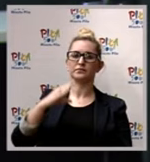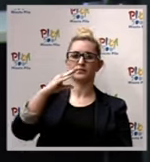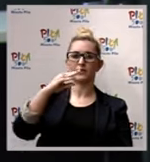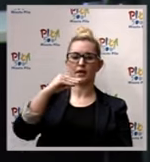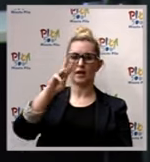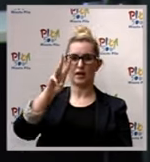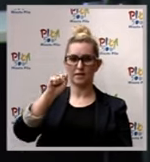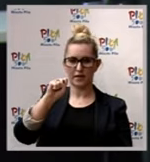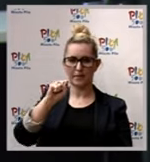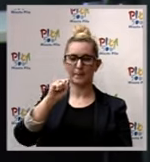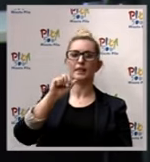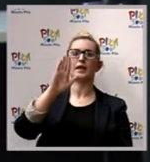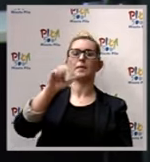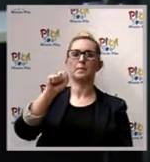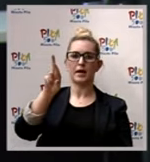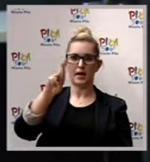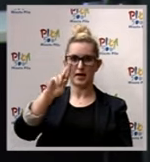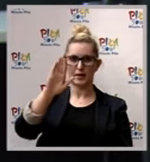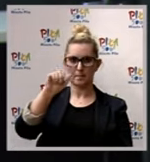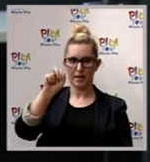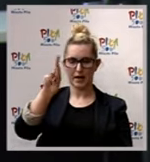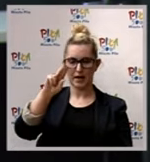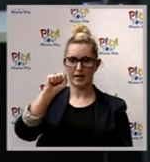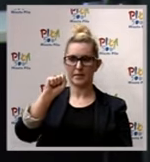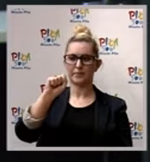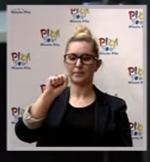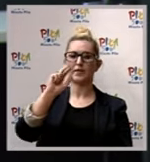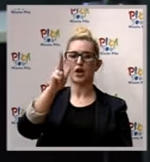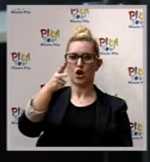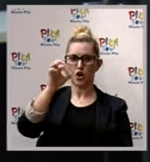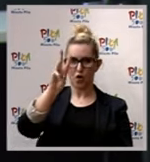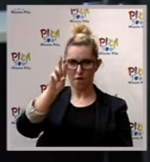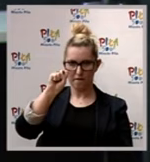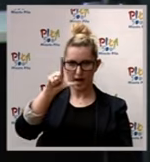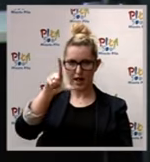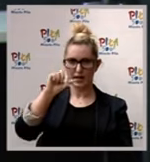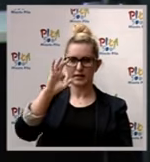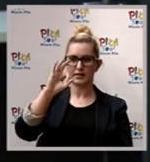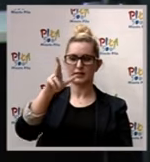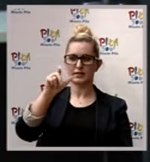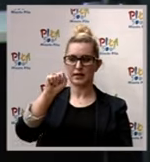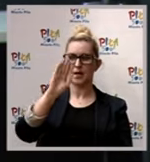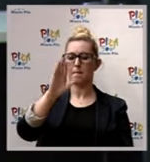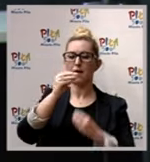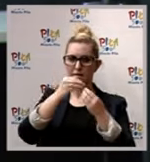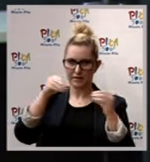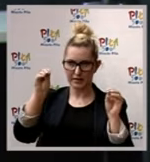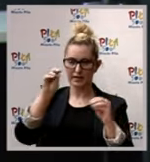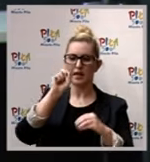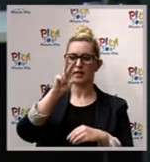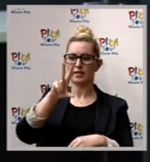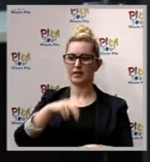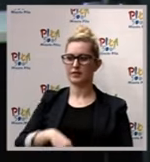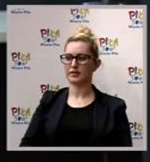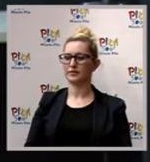Kowalska. Komisja skrutacyjna stwierdza, że kandydatka Ewa Barbara Kowalska uzyskała więcej głosów za